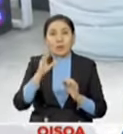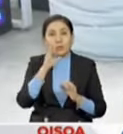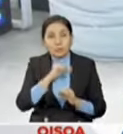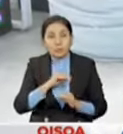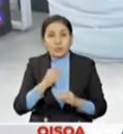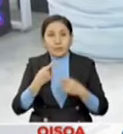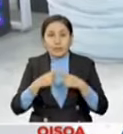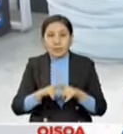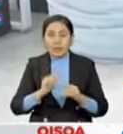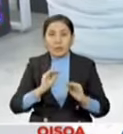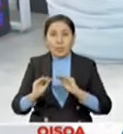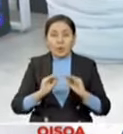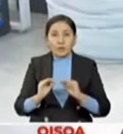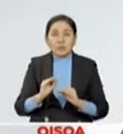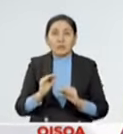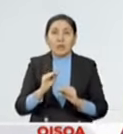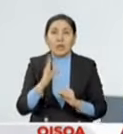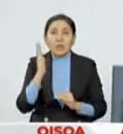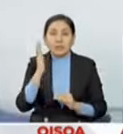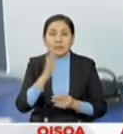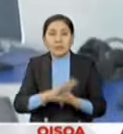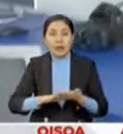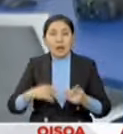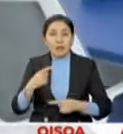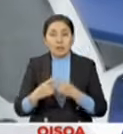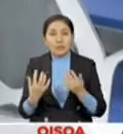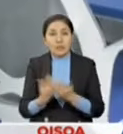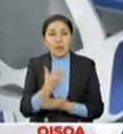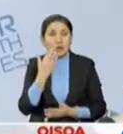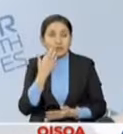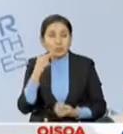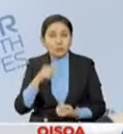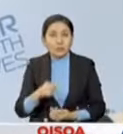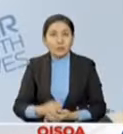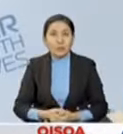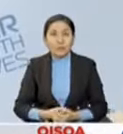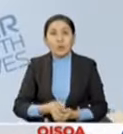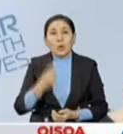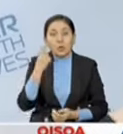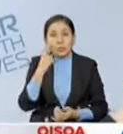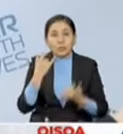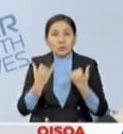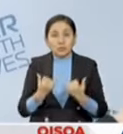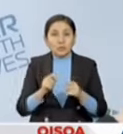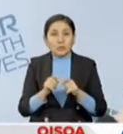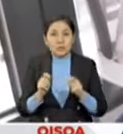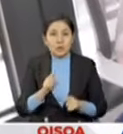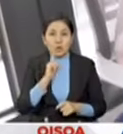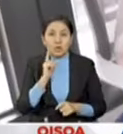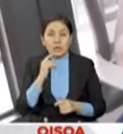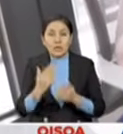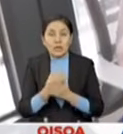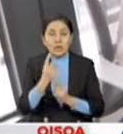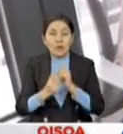oladigan texnologik muhandislik elitasining keyingi avlodini tayyorlashga mo'ljallangan. O'ylaymanki, shu bugun ochilgan Yoshlar